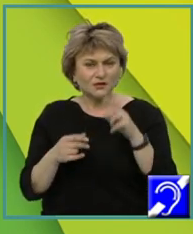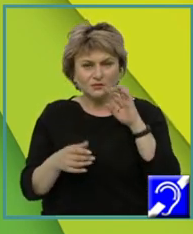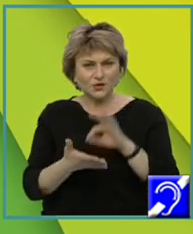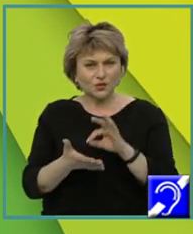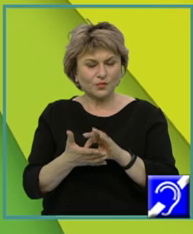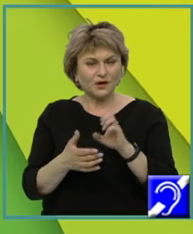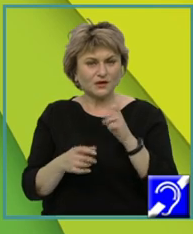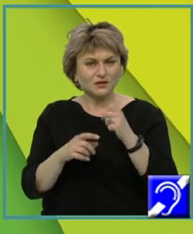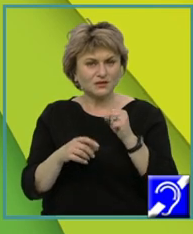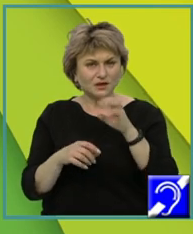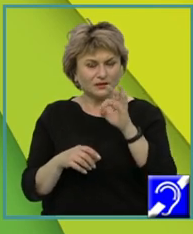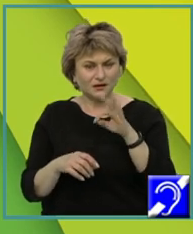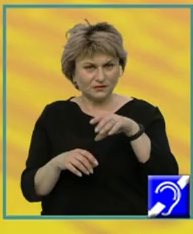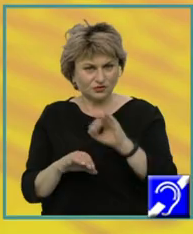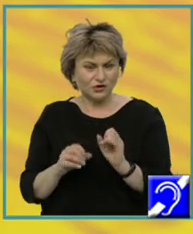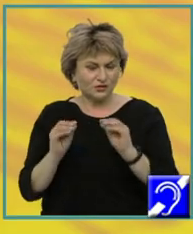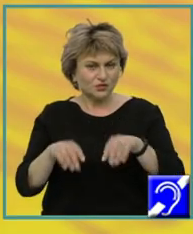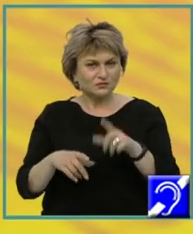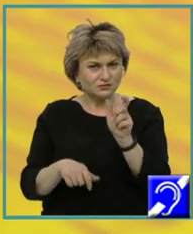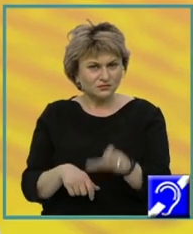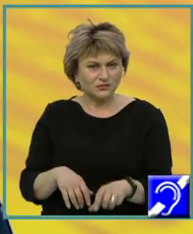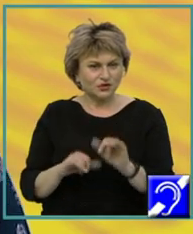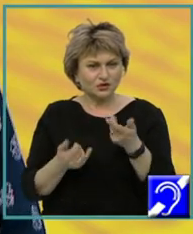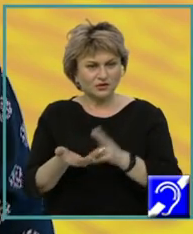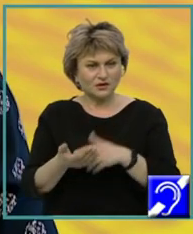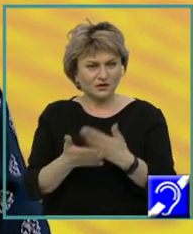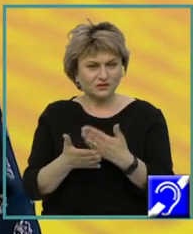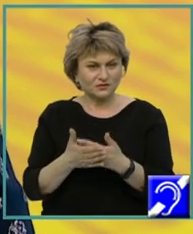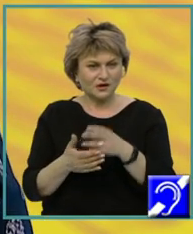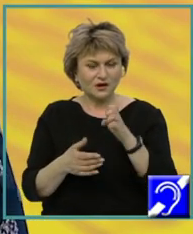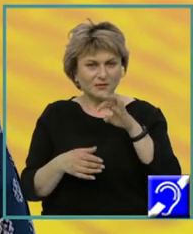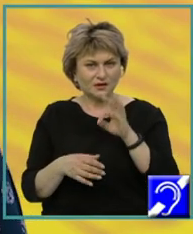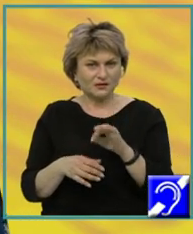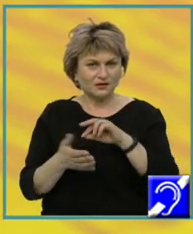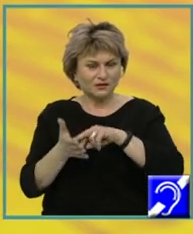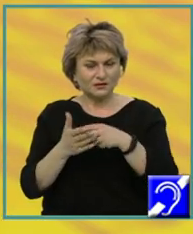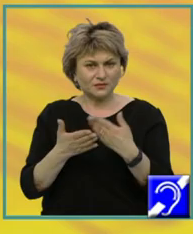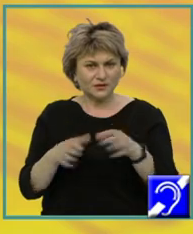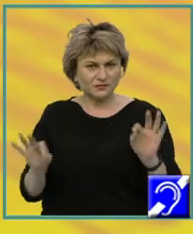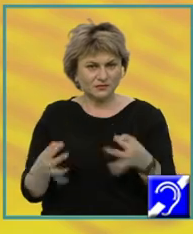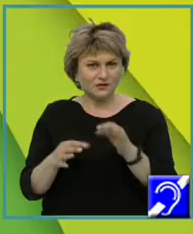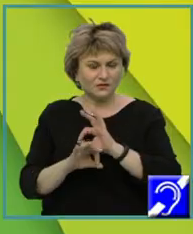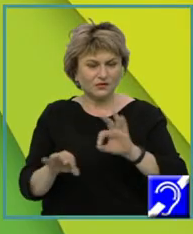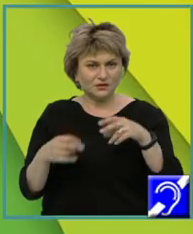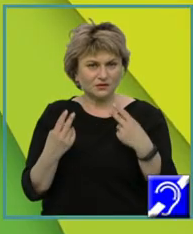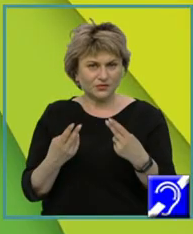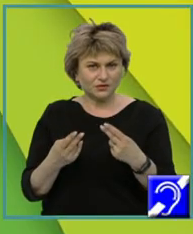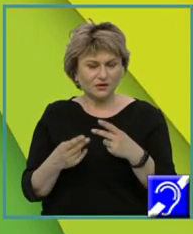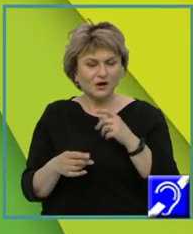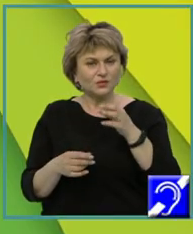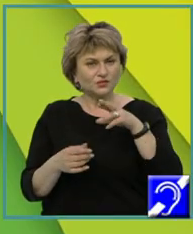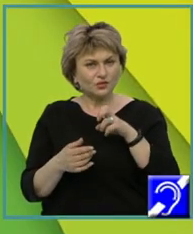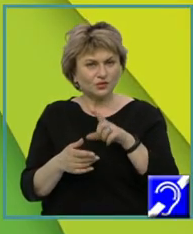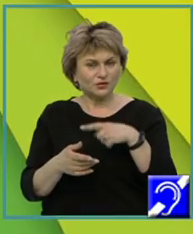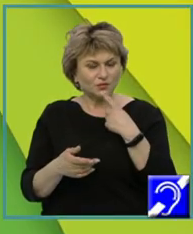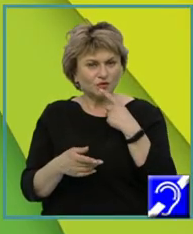estetice devenit personaj și iarăși Acesta este un element Tehnic de modernitate foarte important autorul își